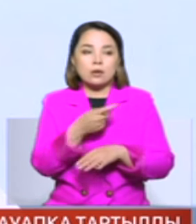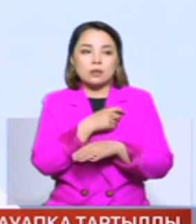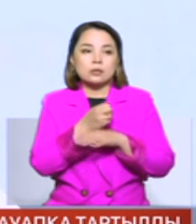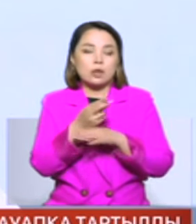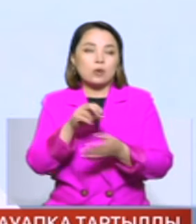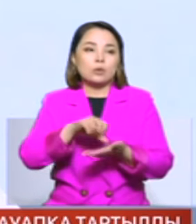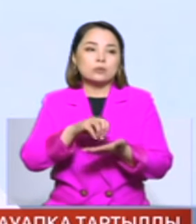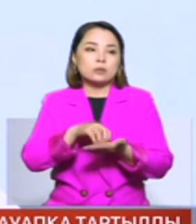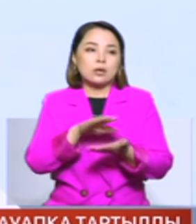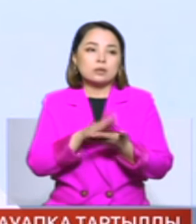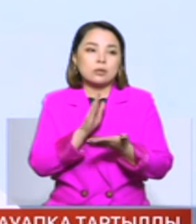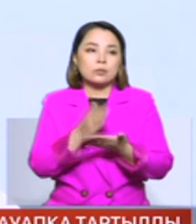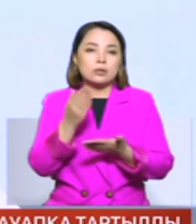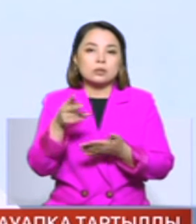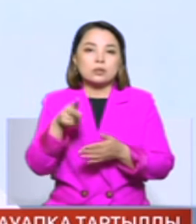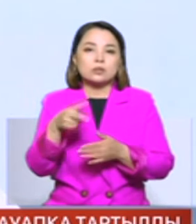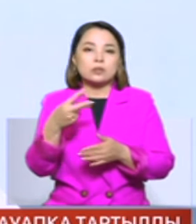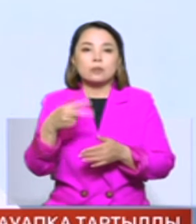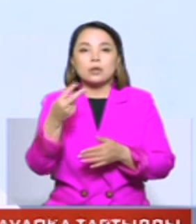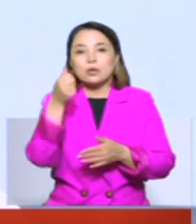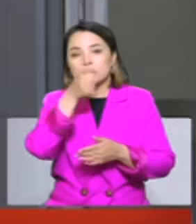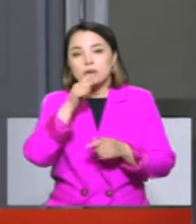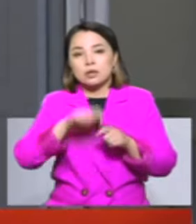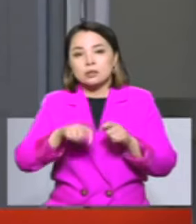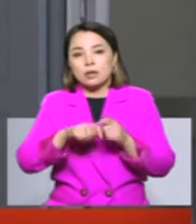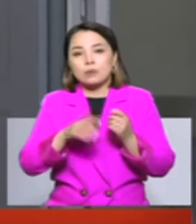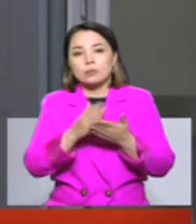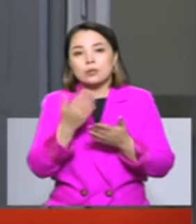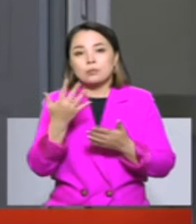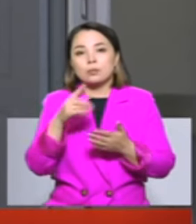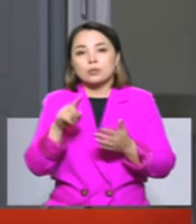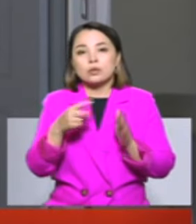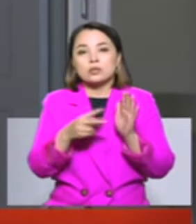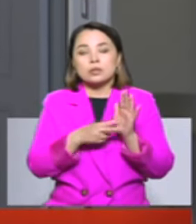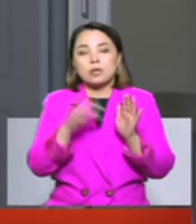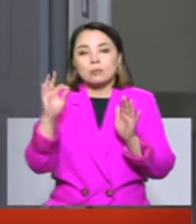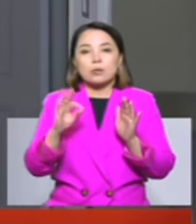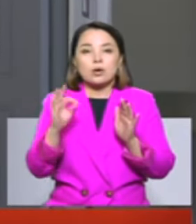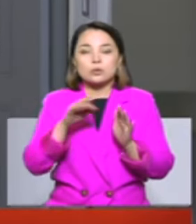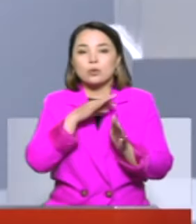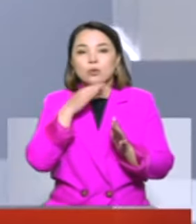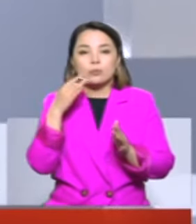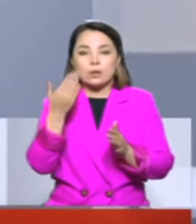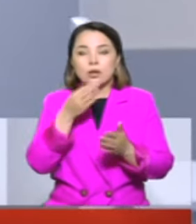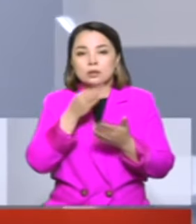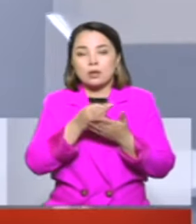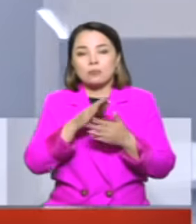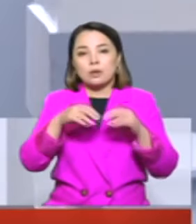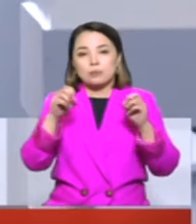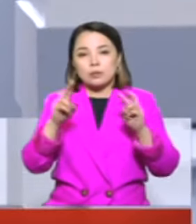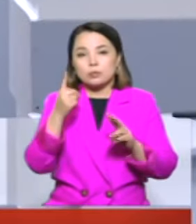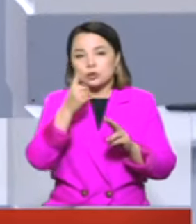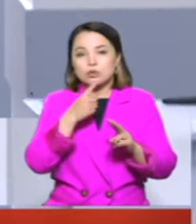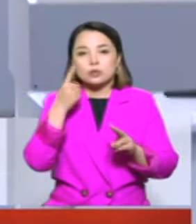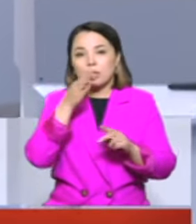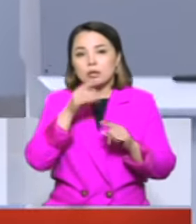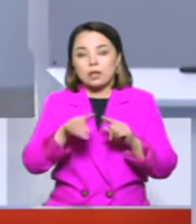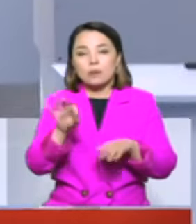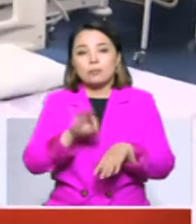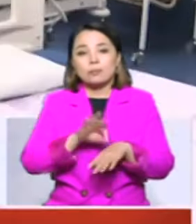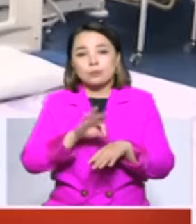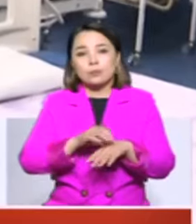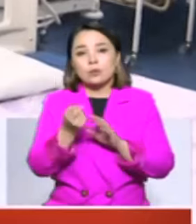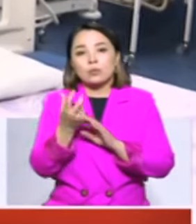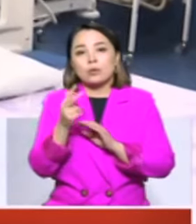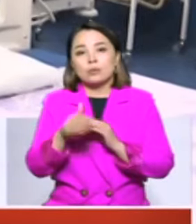диспансерлік есепте тұр. Бұл 2022 жылмен салыстырғанда 5,7%-ға көп дейді мамандар. Бір жыл ішінде осы дерттен